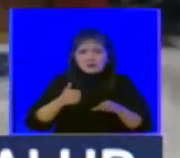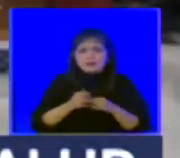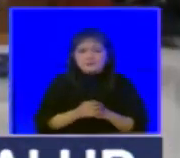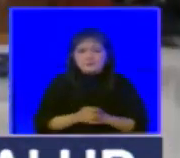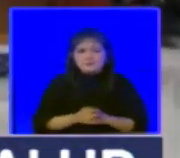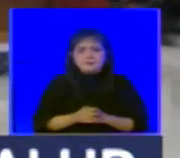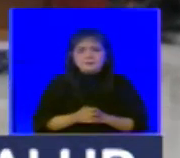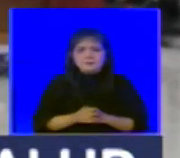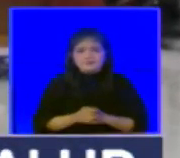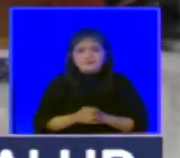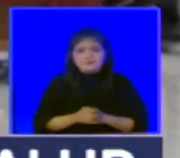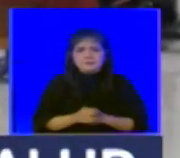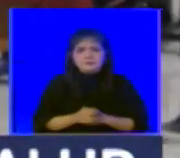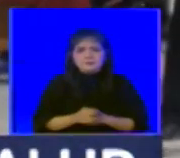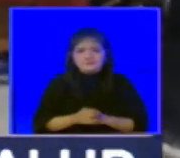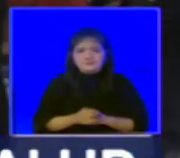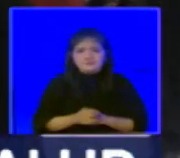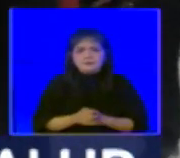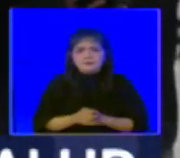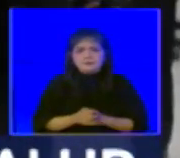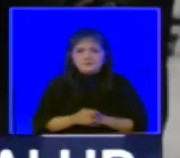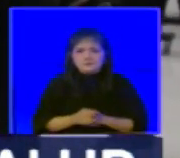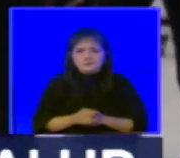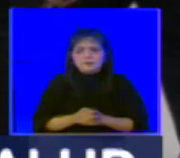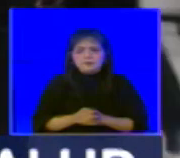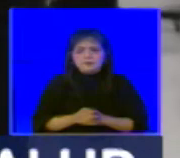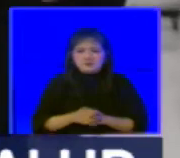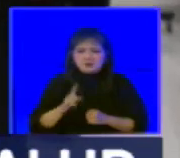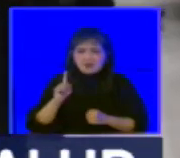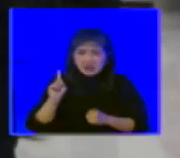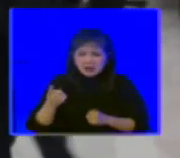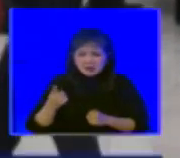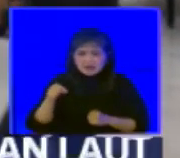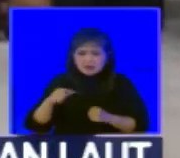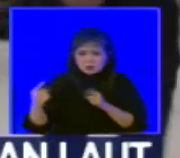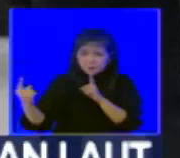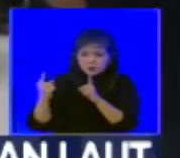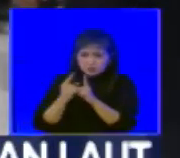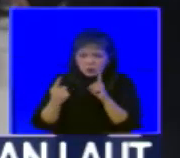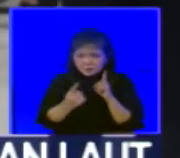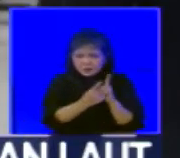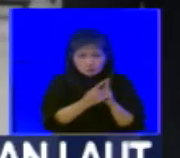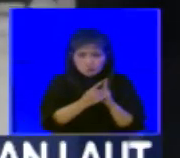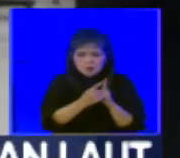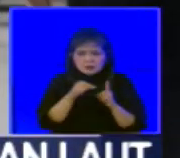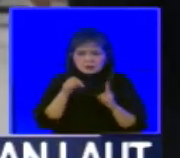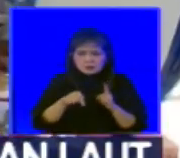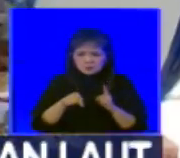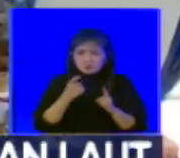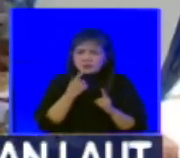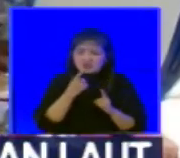ndul Papua Lukas enembe menggelar pertemuan dengan kepala daerah setingkat kabupaten di Jayapura Papua Selasa kemarin rapat membahas langkah-langkah